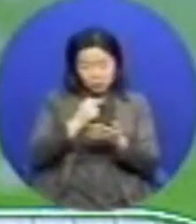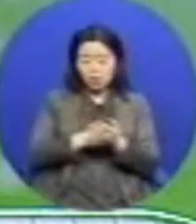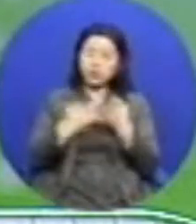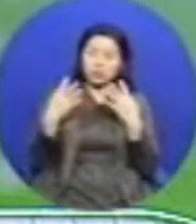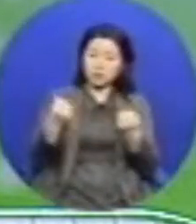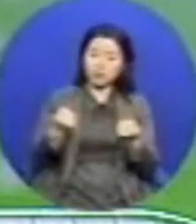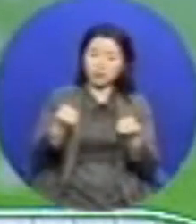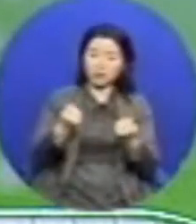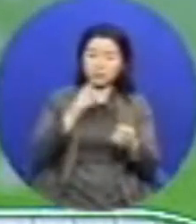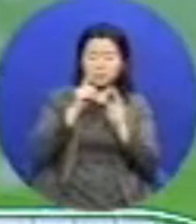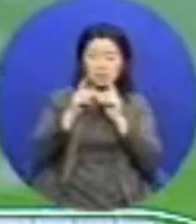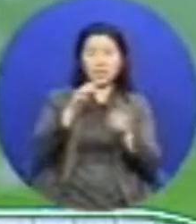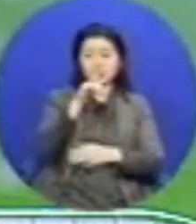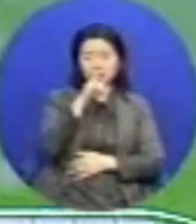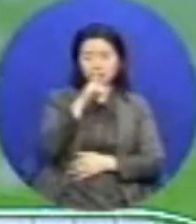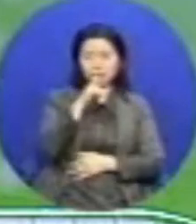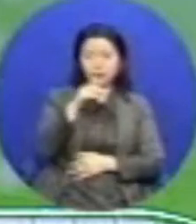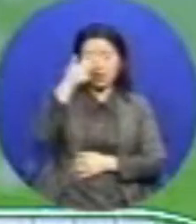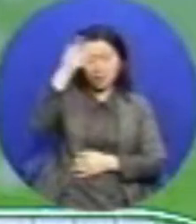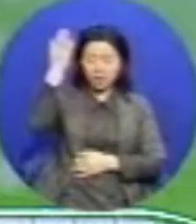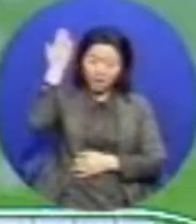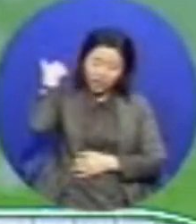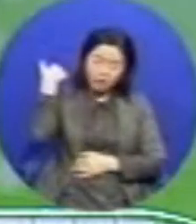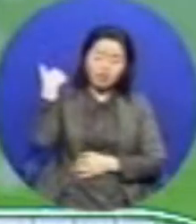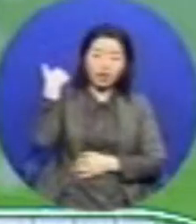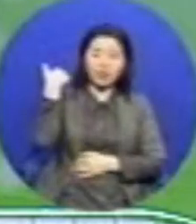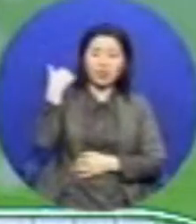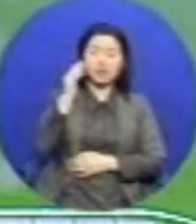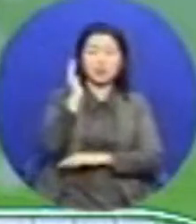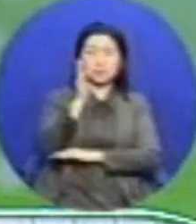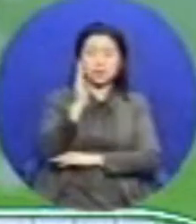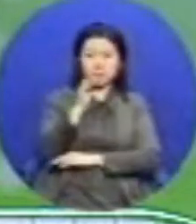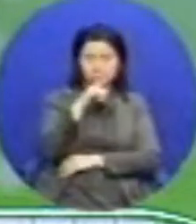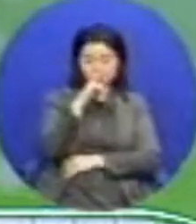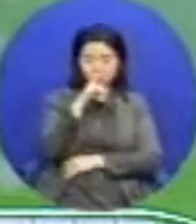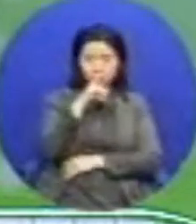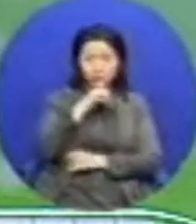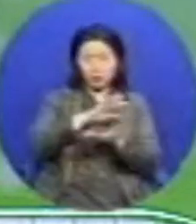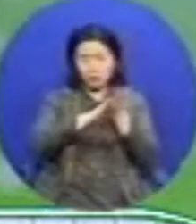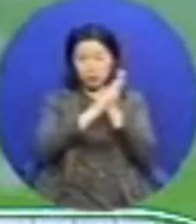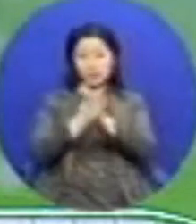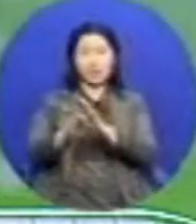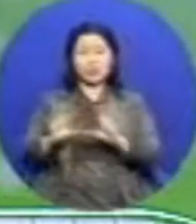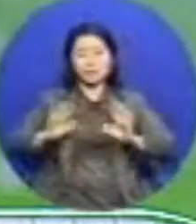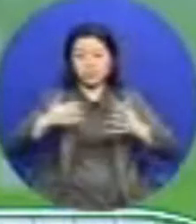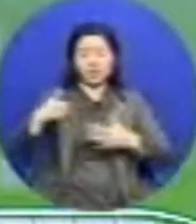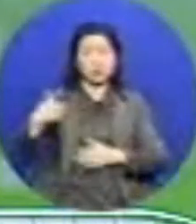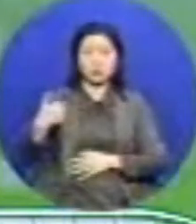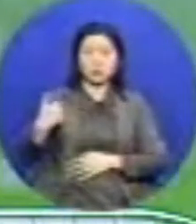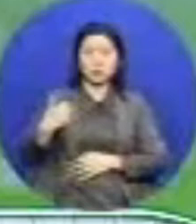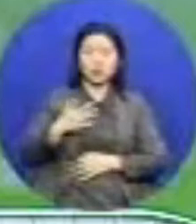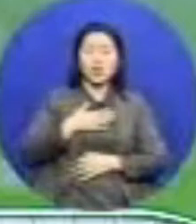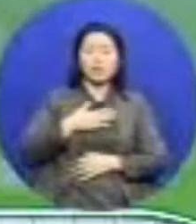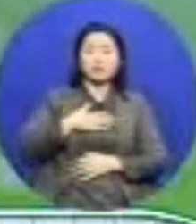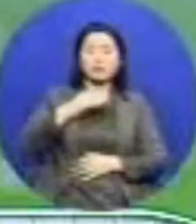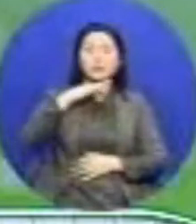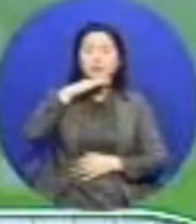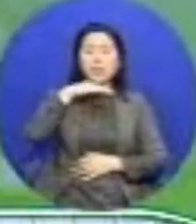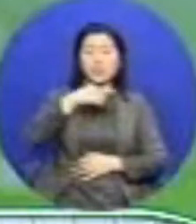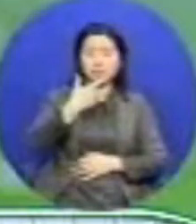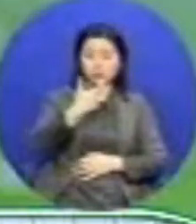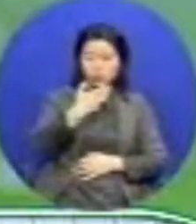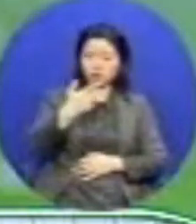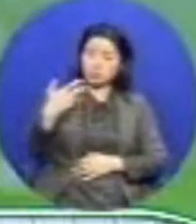옛날 이야기만 하시고 변하는 세상은 모르고 젖 온 62 지나고 내 72